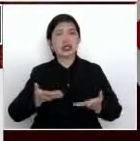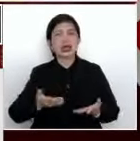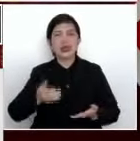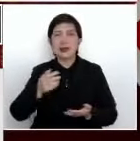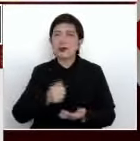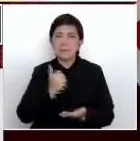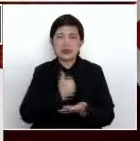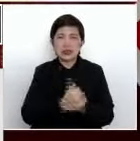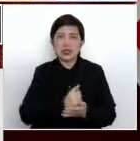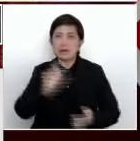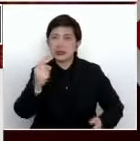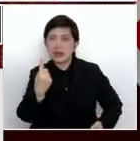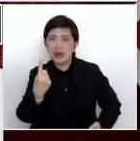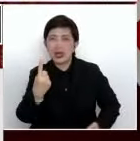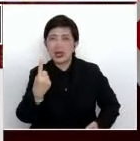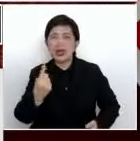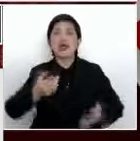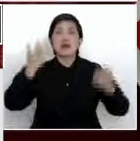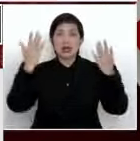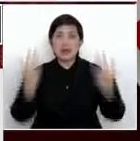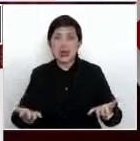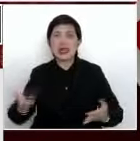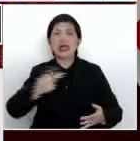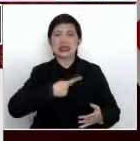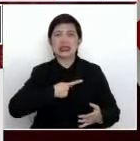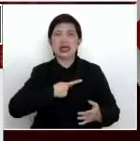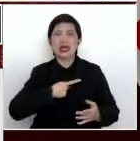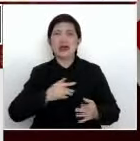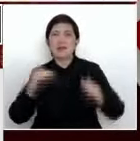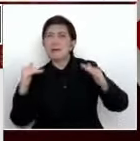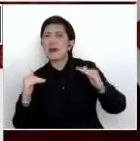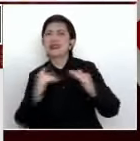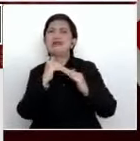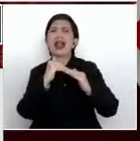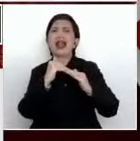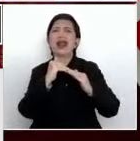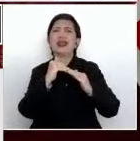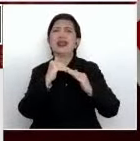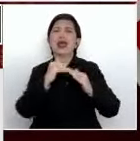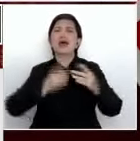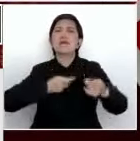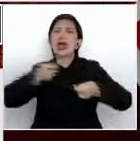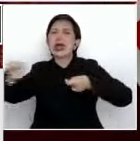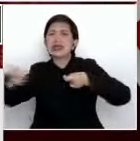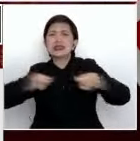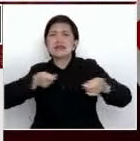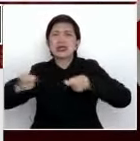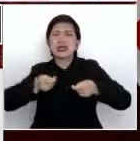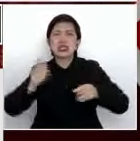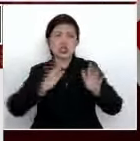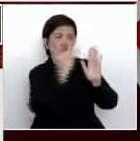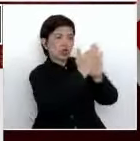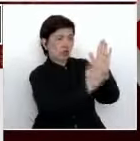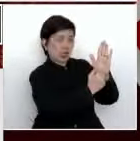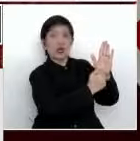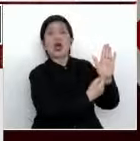pertama kita harus lakukan adalah bagaimana kita mengoptimalkan manajemennya dulu jangan sampai Aturannya sudah